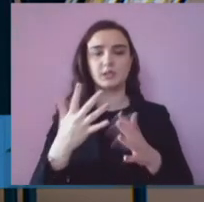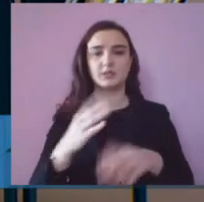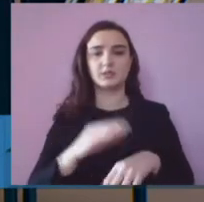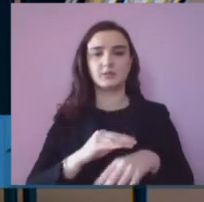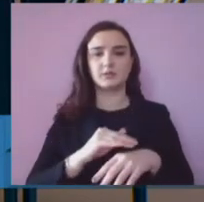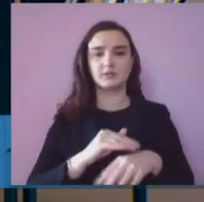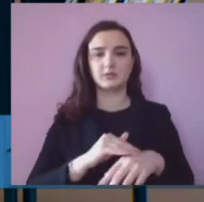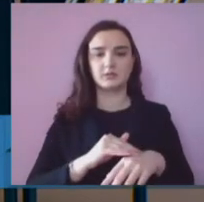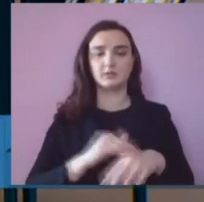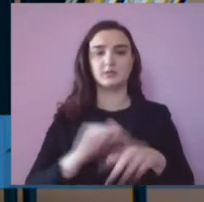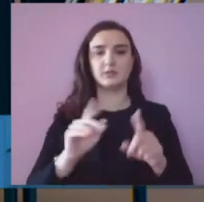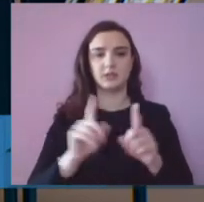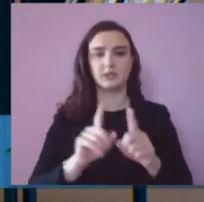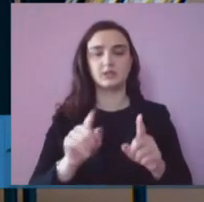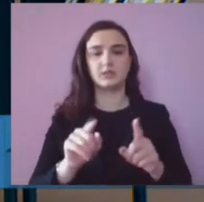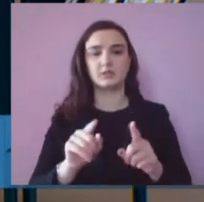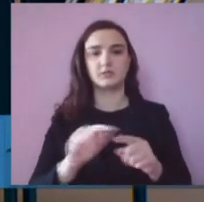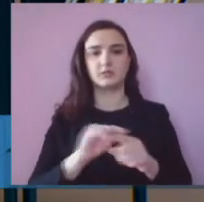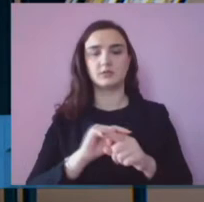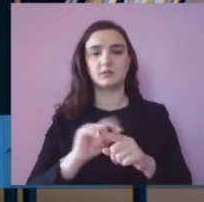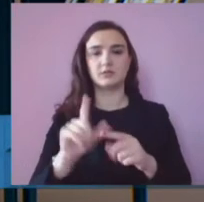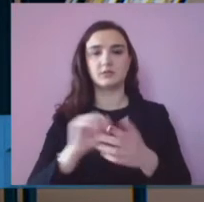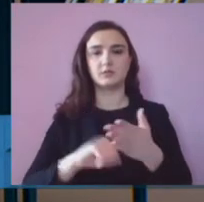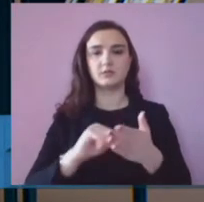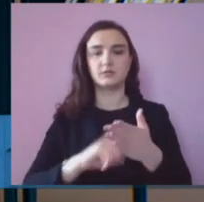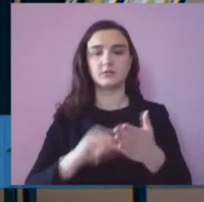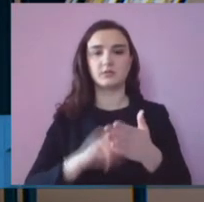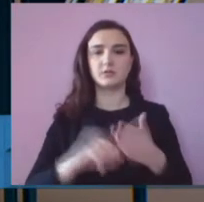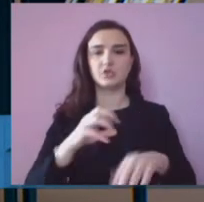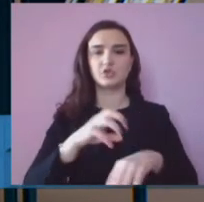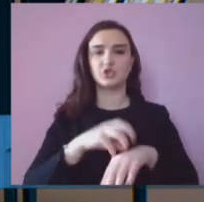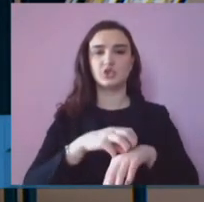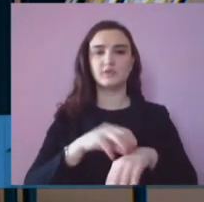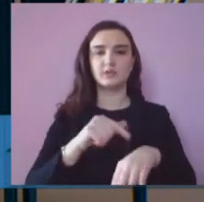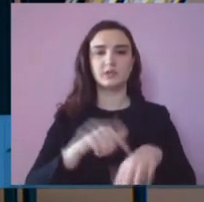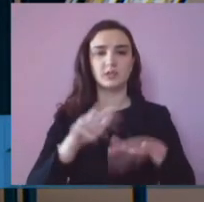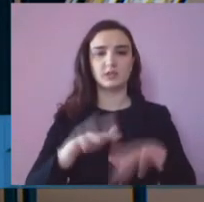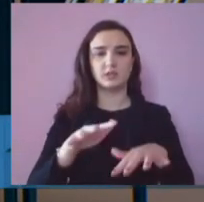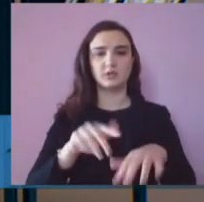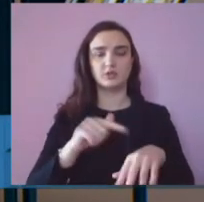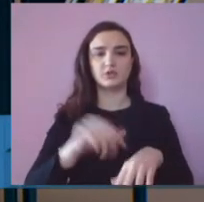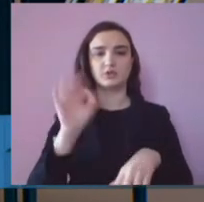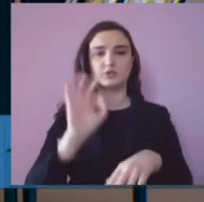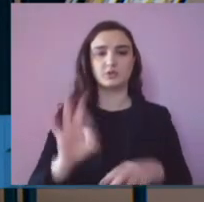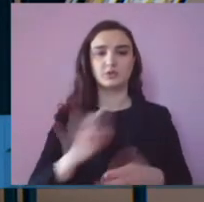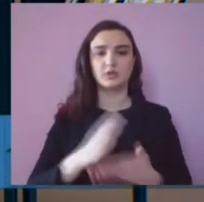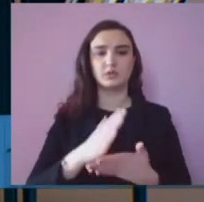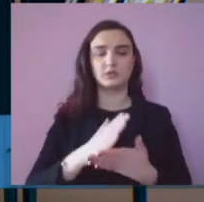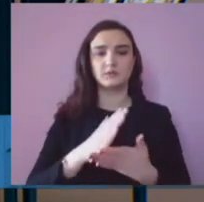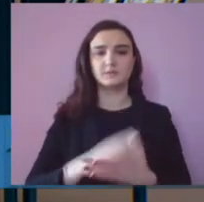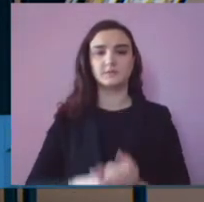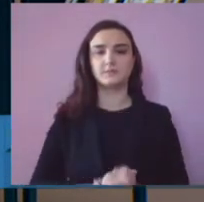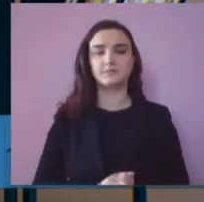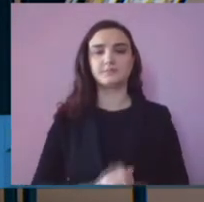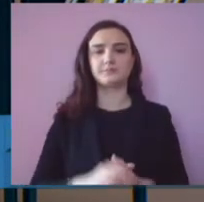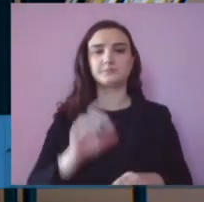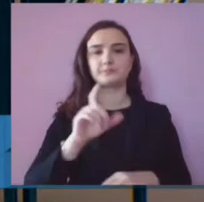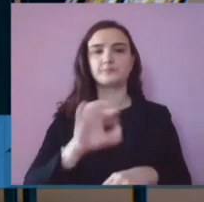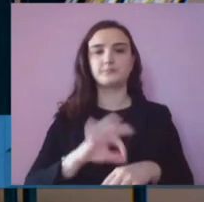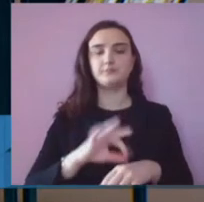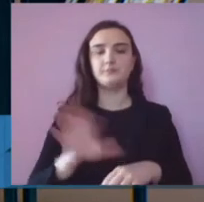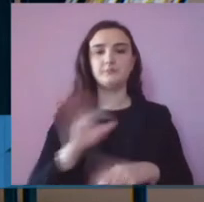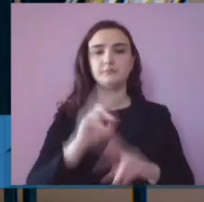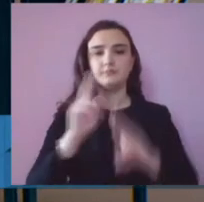კი იწვევს ტკივილს ფარისებრ ჯირკვლის მიდამოში. ხშირად არის პაციენტები უჩივიან ხოლმე რაღაც